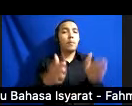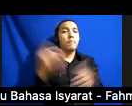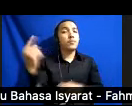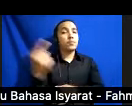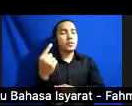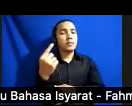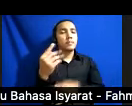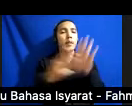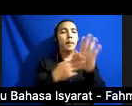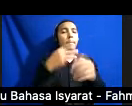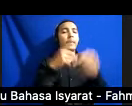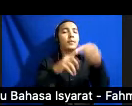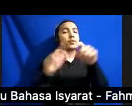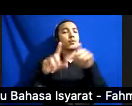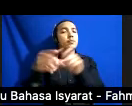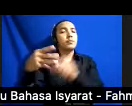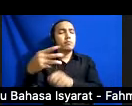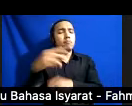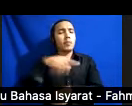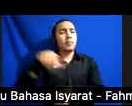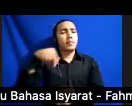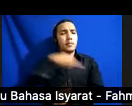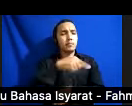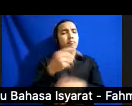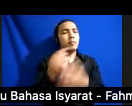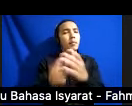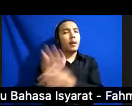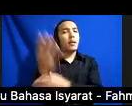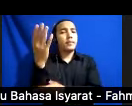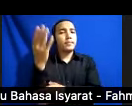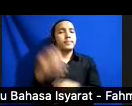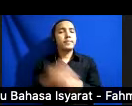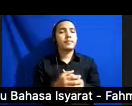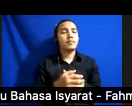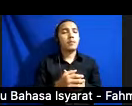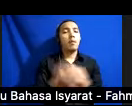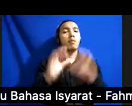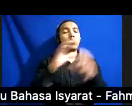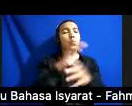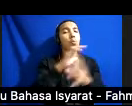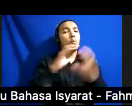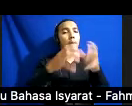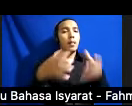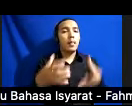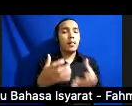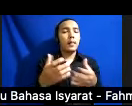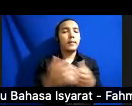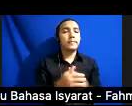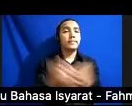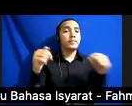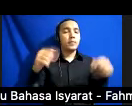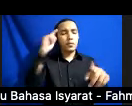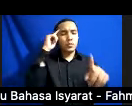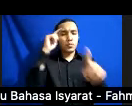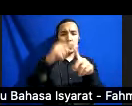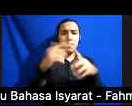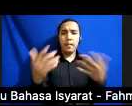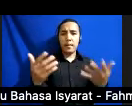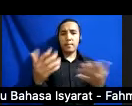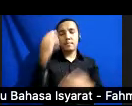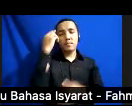University College London dan Global Disability Innovation Hub dalam kegiatan EDI 2030 ini bertujuan untuk menciptakan zona yang aman dan